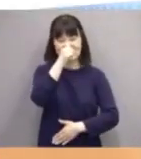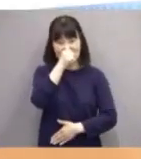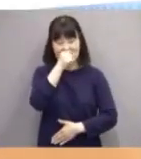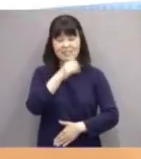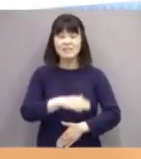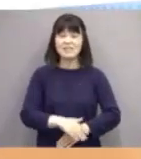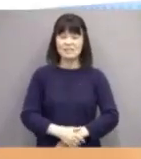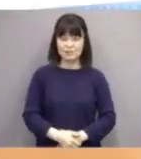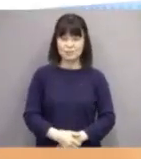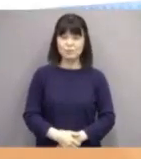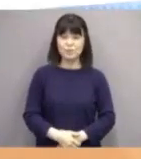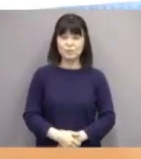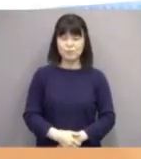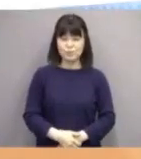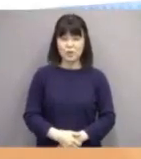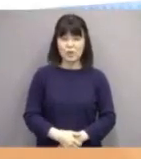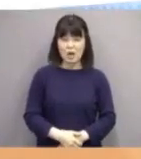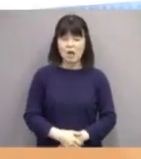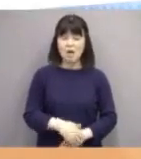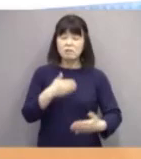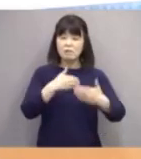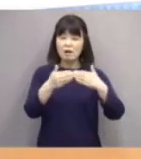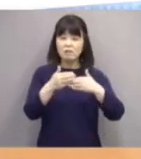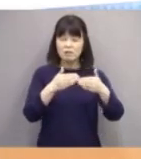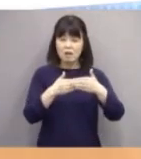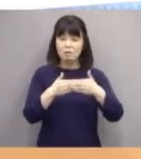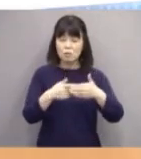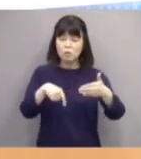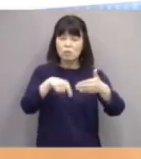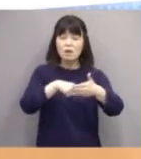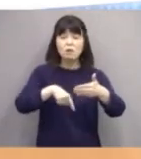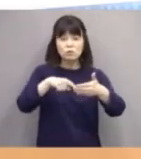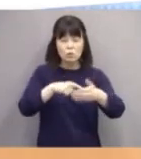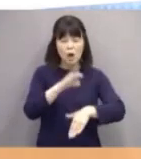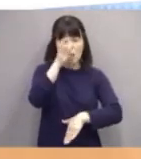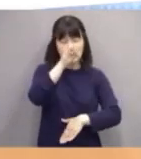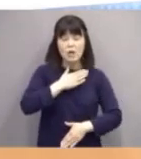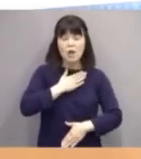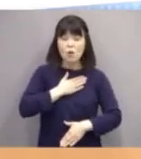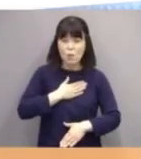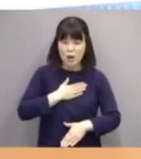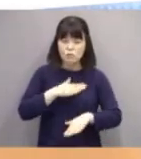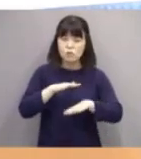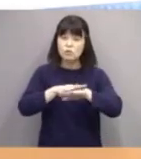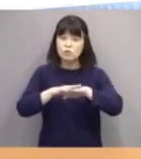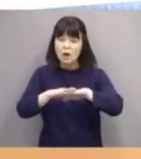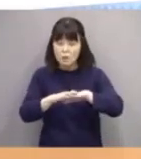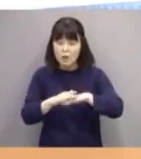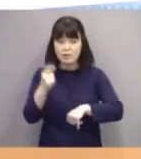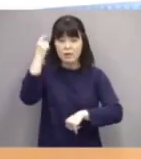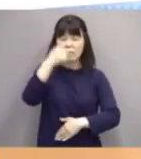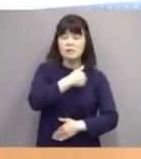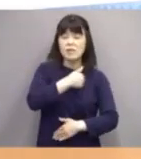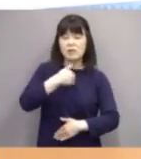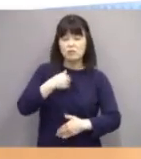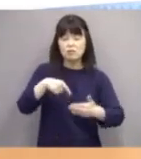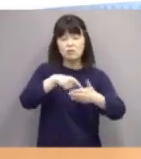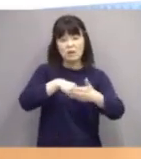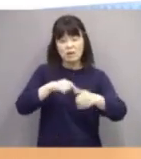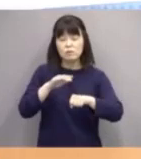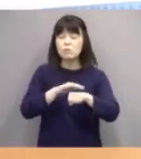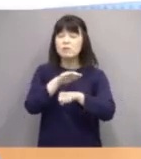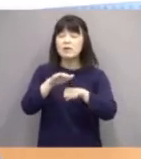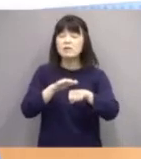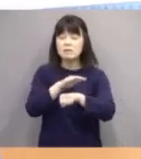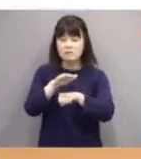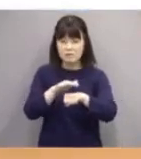実験としてはもう見てわかること、あとは触って感じられるものっていうのをあのメインにできるようにっていうのは考えて作って